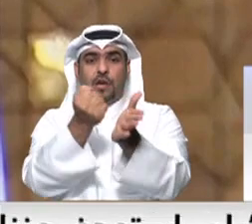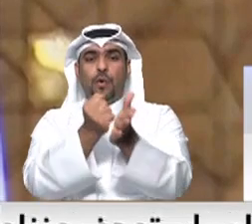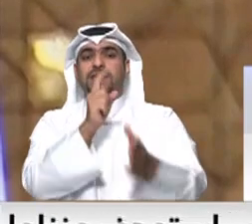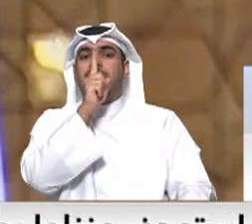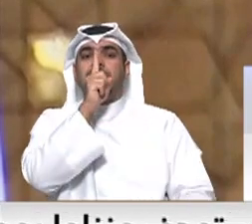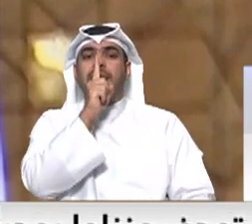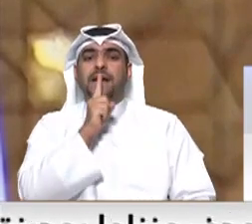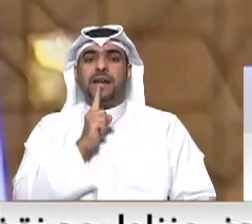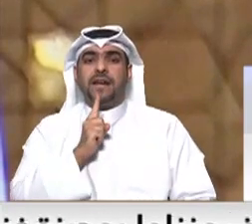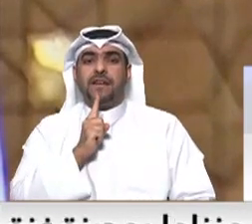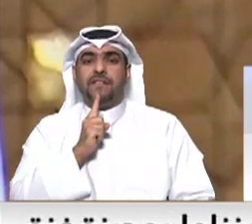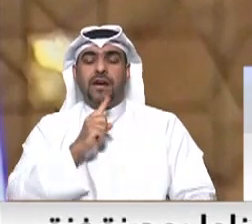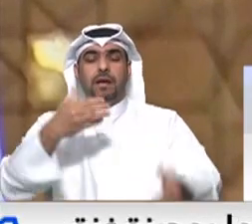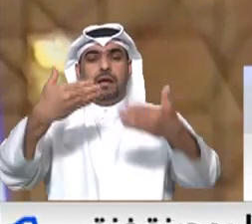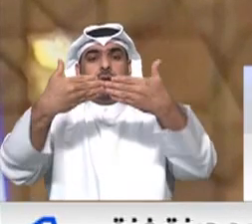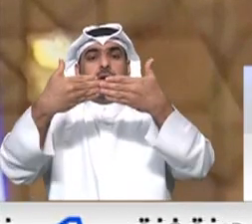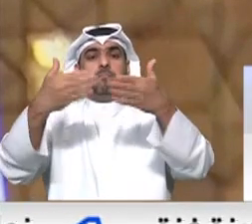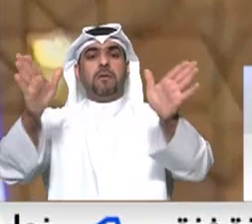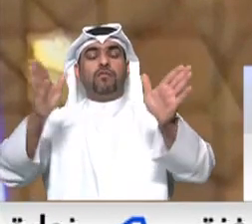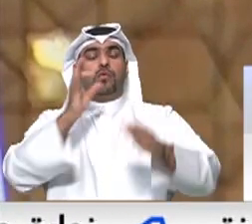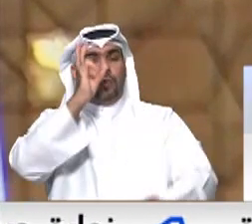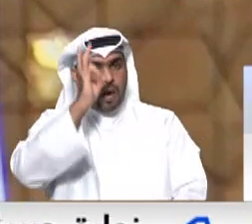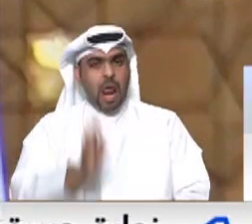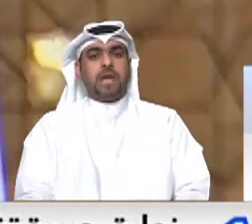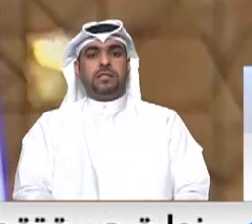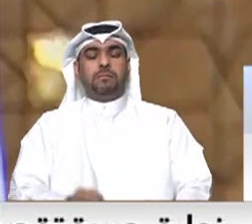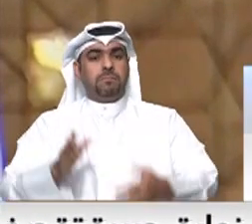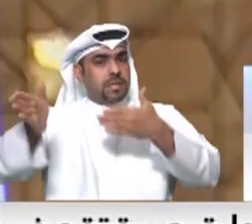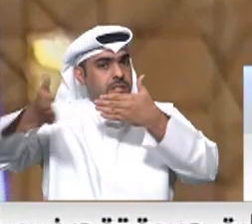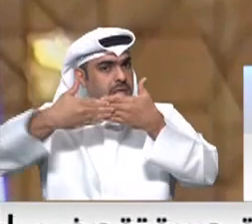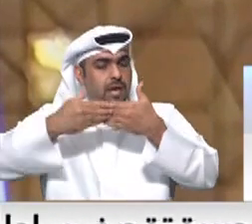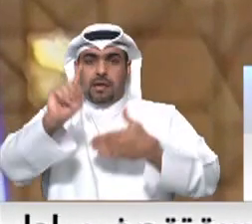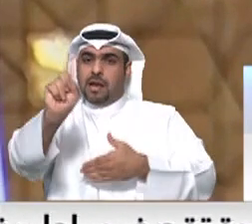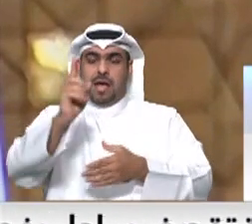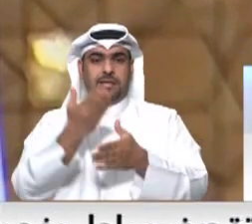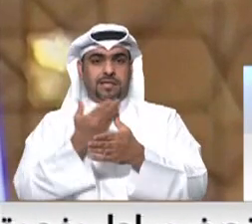ولن يغلق من أجل السماح بدخول المساعدات وخروج